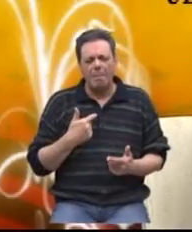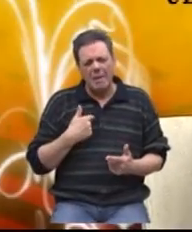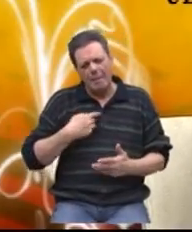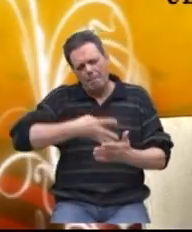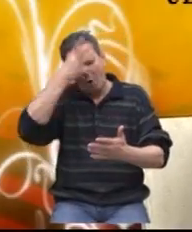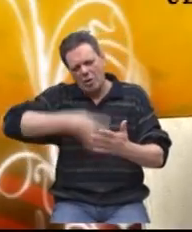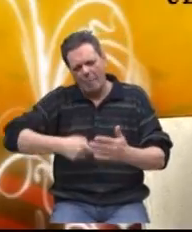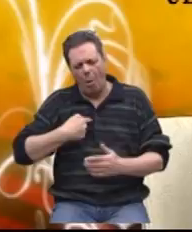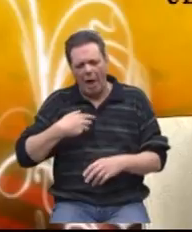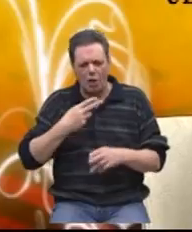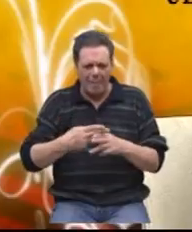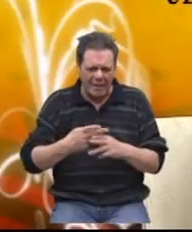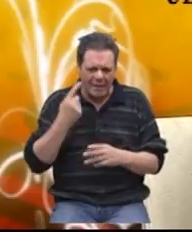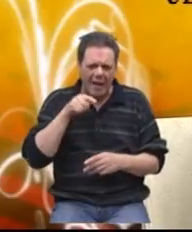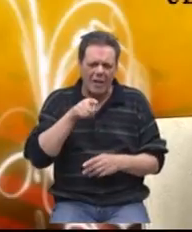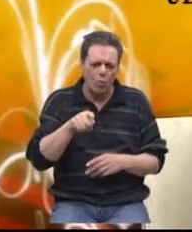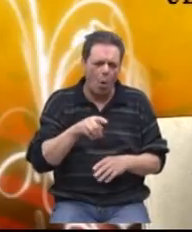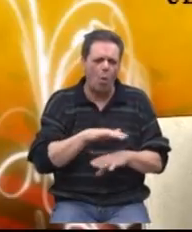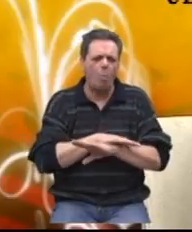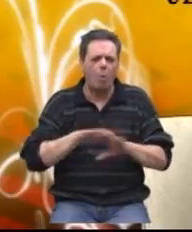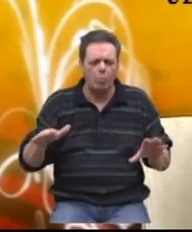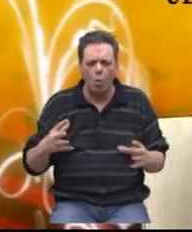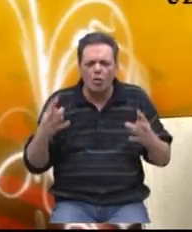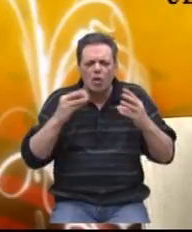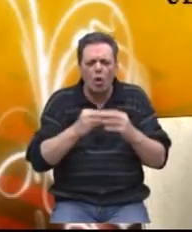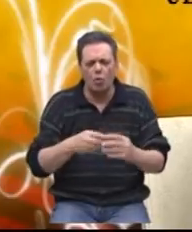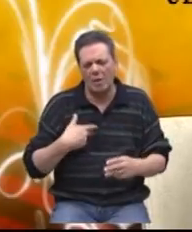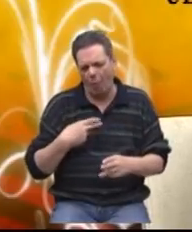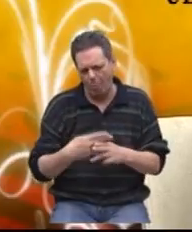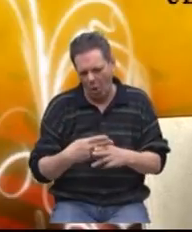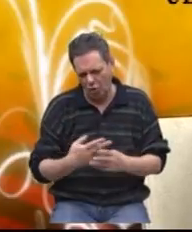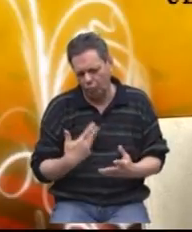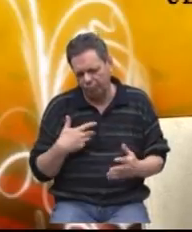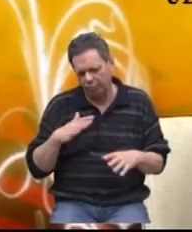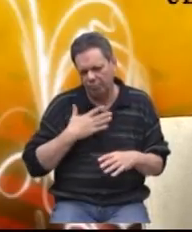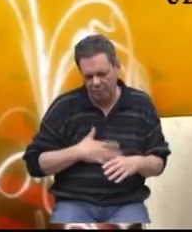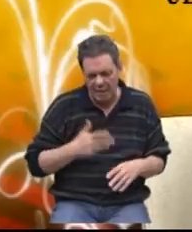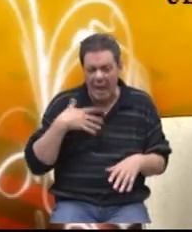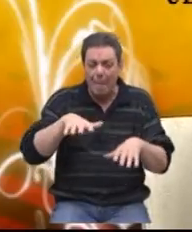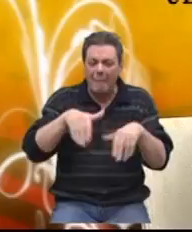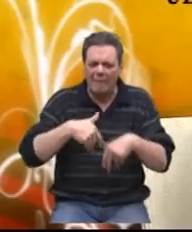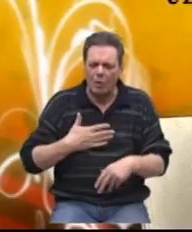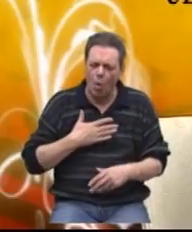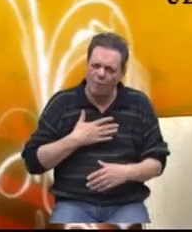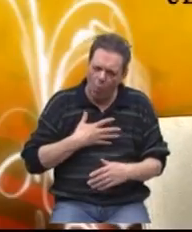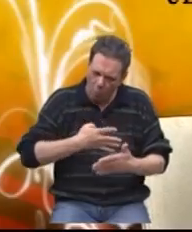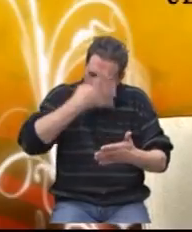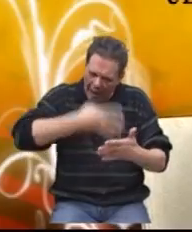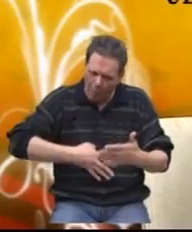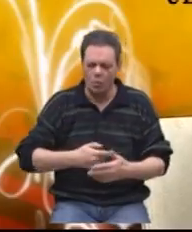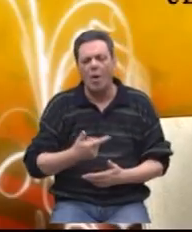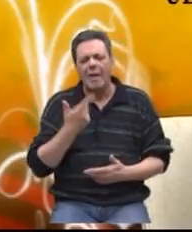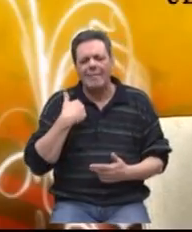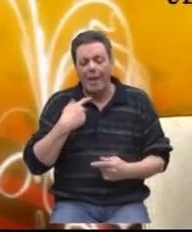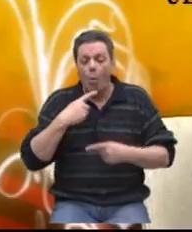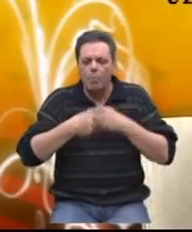procjenjujemo našeg pacijenta. Da li je on se u potpunosti srodio, tako reći, sa svojom bolešću? Da li je on u potpunosti prihvatio svoju dijagnozu? Da li još uvijek je